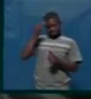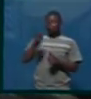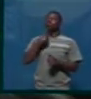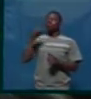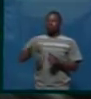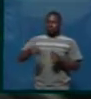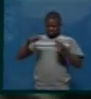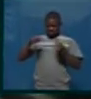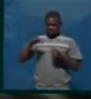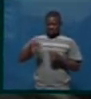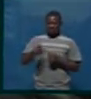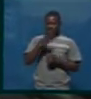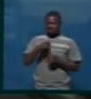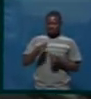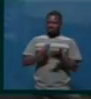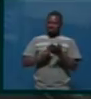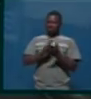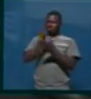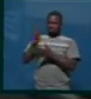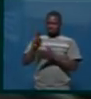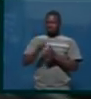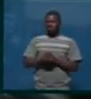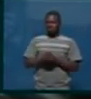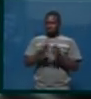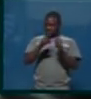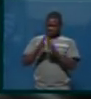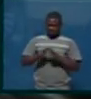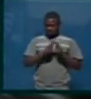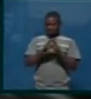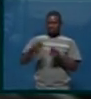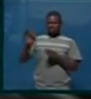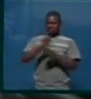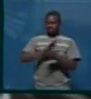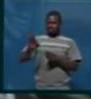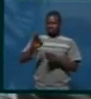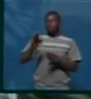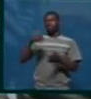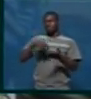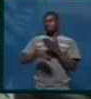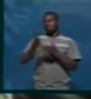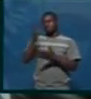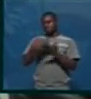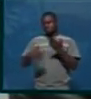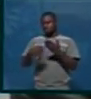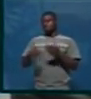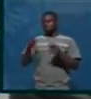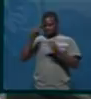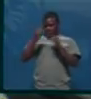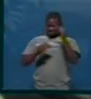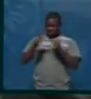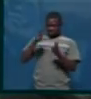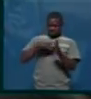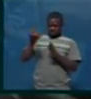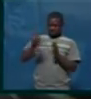clairement l'universalisation de la formation à certains niveaux dans les écoles professionnelles. Le secteur de la